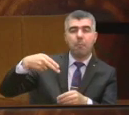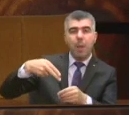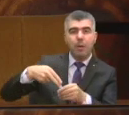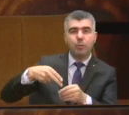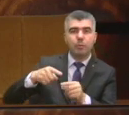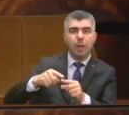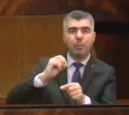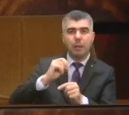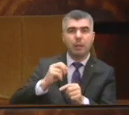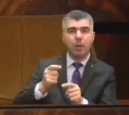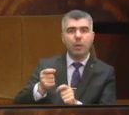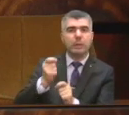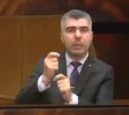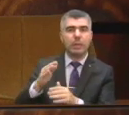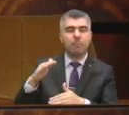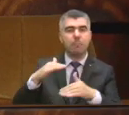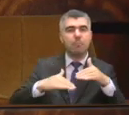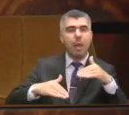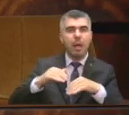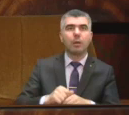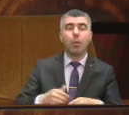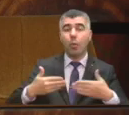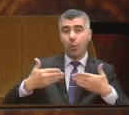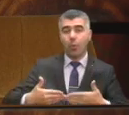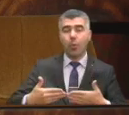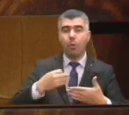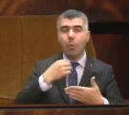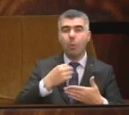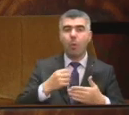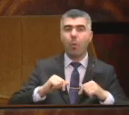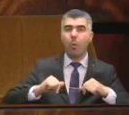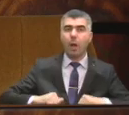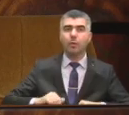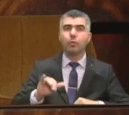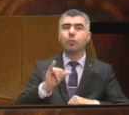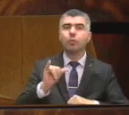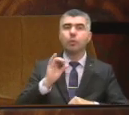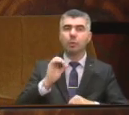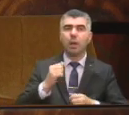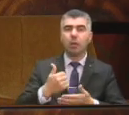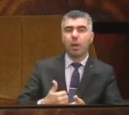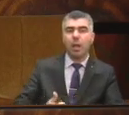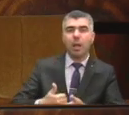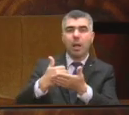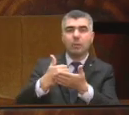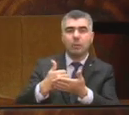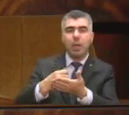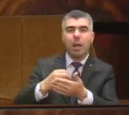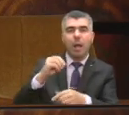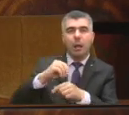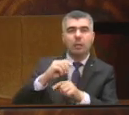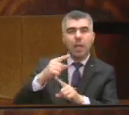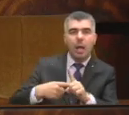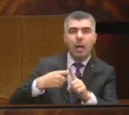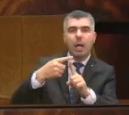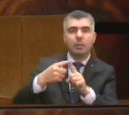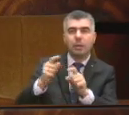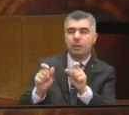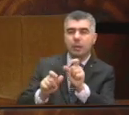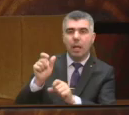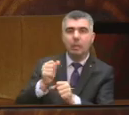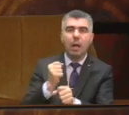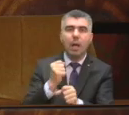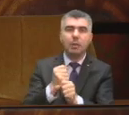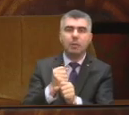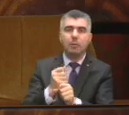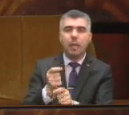الصيد البحري، وبغيناكم اليوم تقولوا لنا السيد الوزير اش عملتوا في هذا الجانب، وأيضا سبل الاستجابة لمطالب مهني قطاع